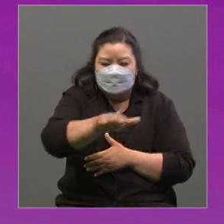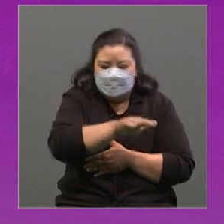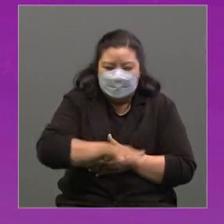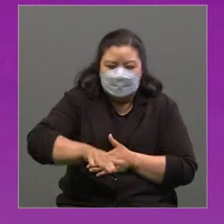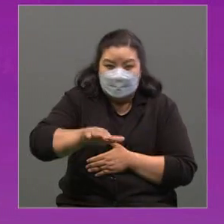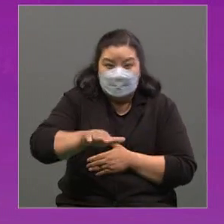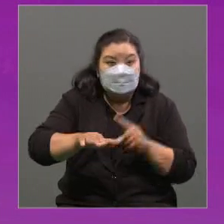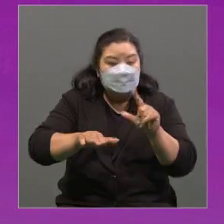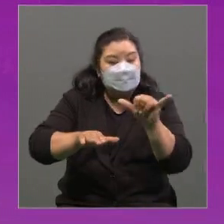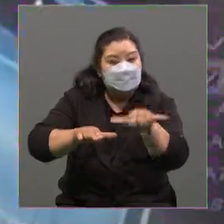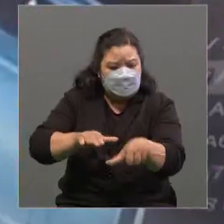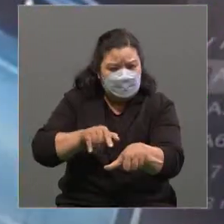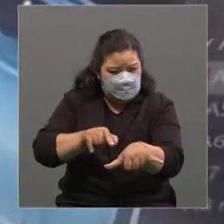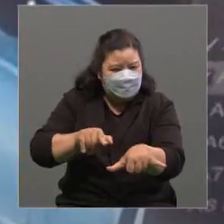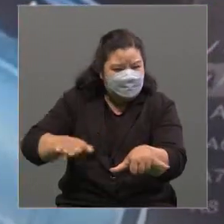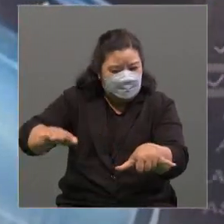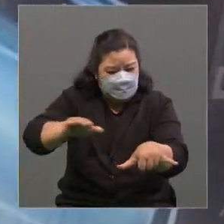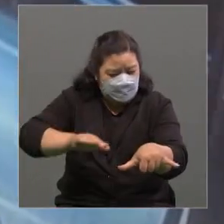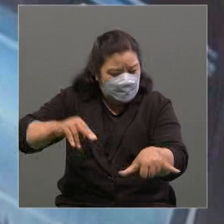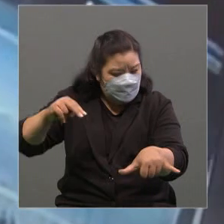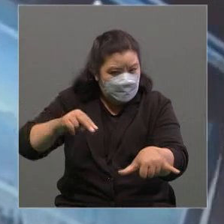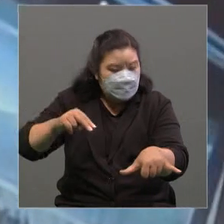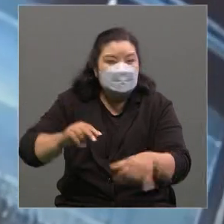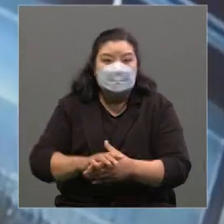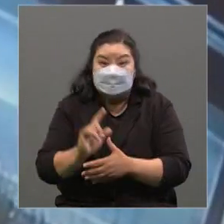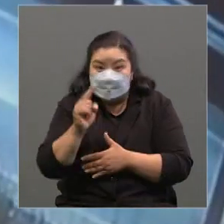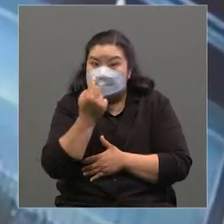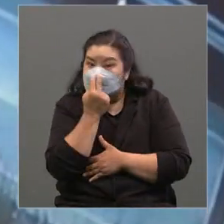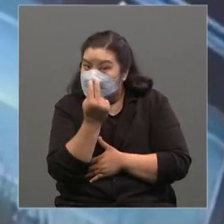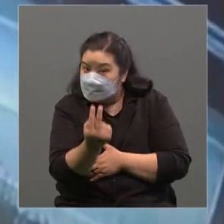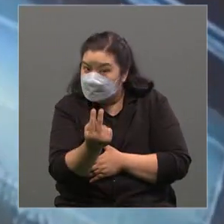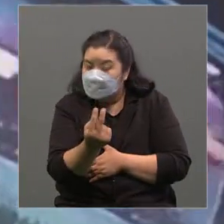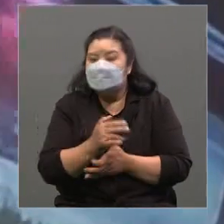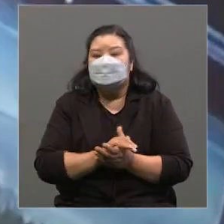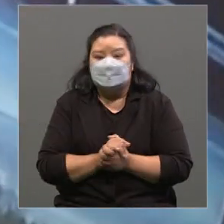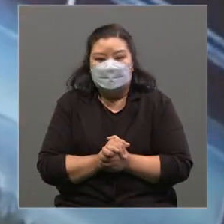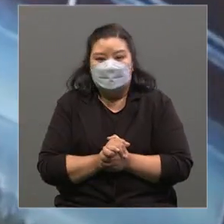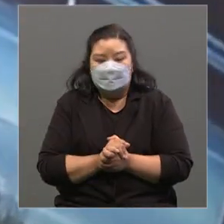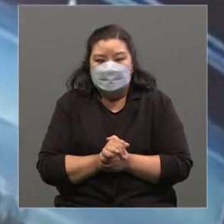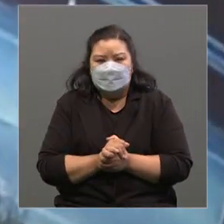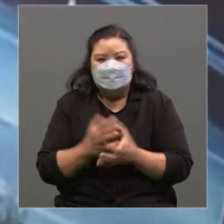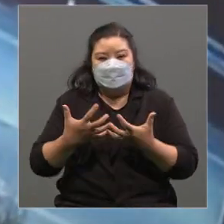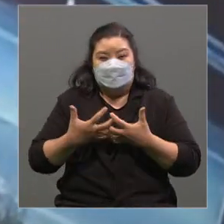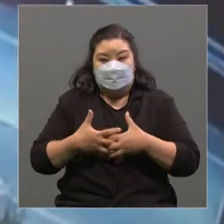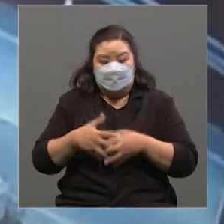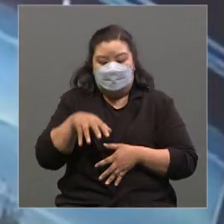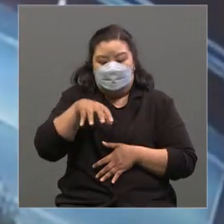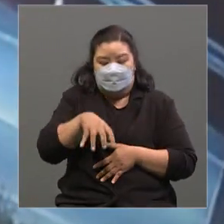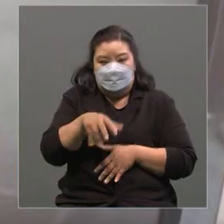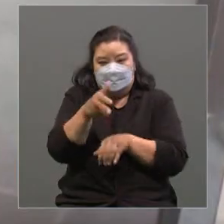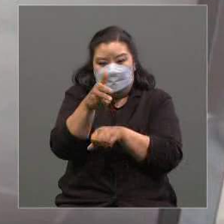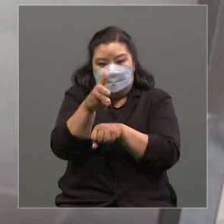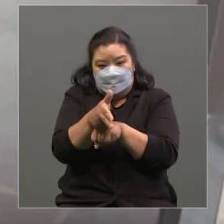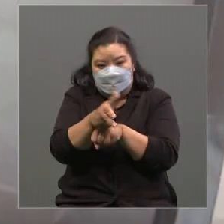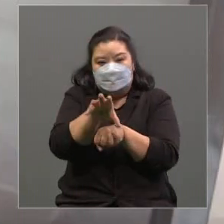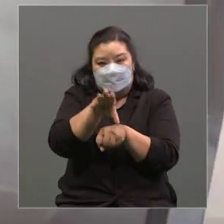ของน้องคนนี้นะคะไปดูภาพจากกล้องวงจรปิดกันก่อนนะคะอันนี้เป็นภาพจากโรงงานแห่งหนึ่งนะคะเวลาในกล้